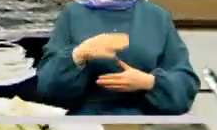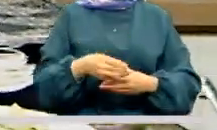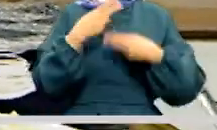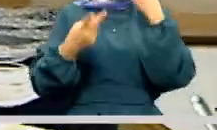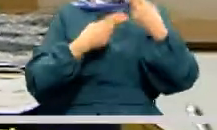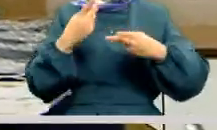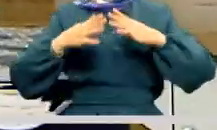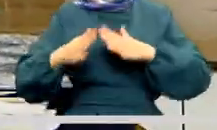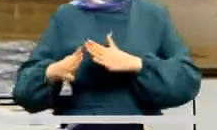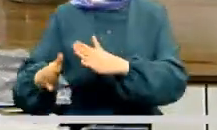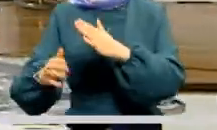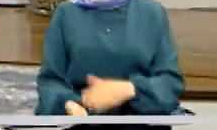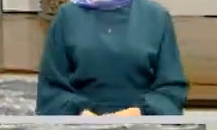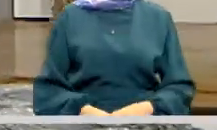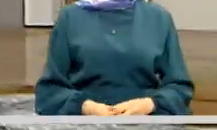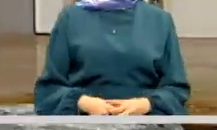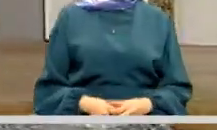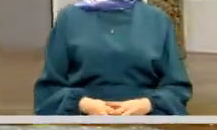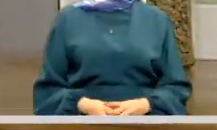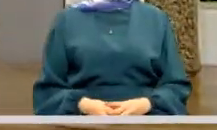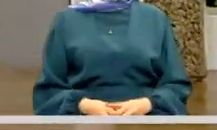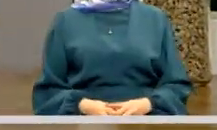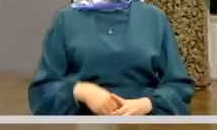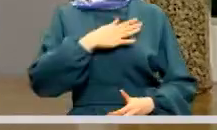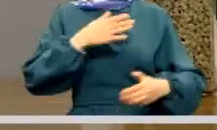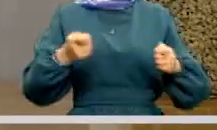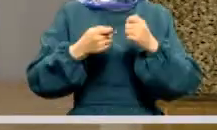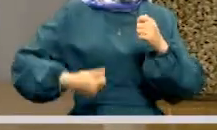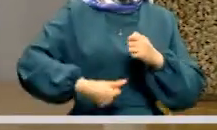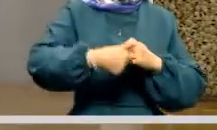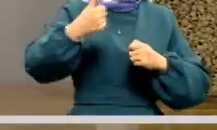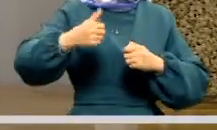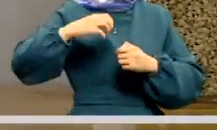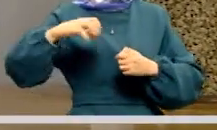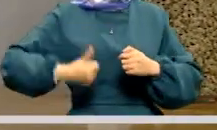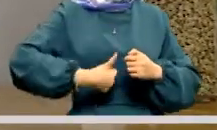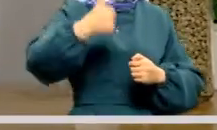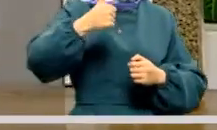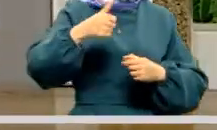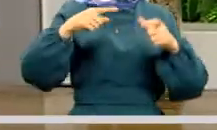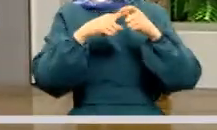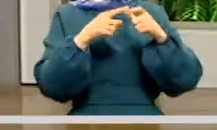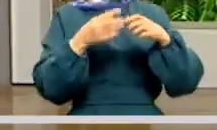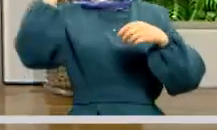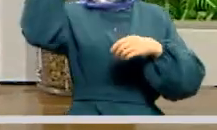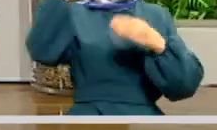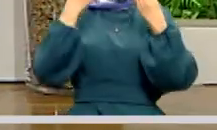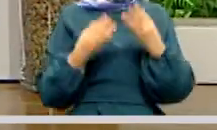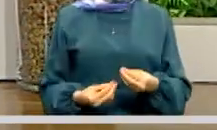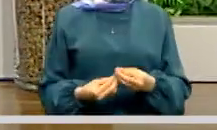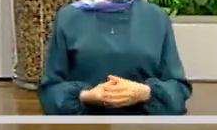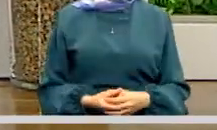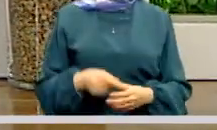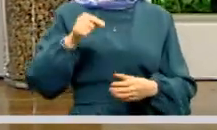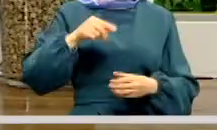konuşmaya gayret edeceğiz Efendim kendisiyle Hayat çağı Diyanet İşleri Başkanlığı Daire Başkanı Erdal Er Torun hocamız olacak ve aynı